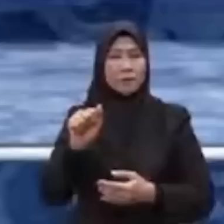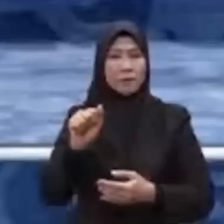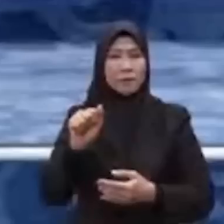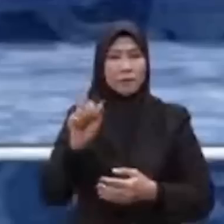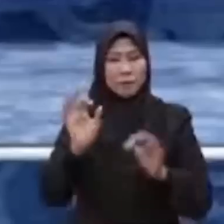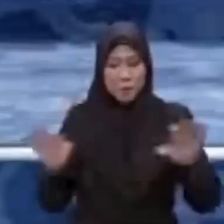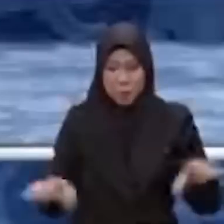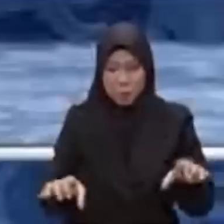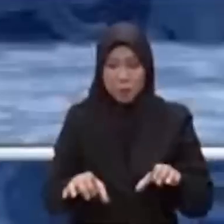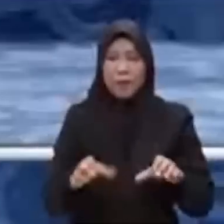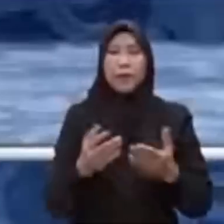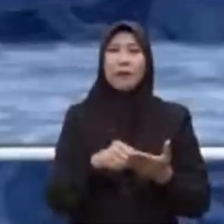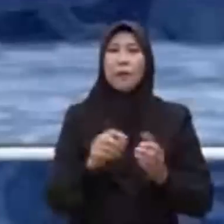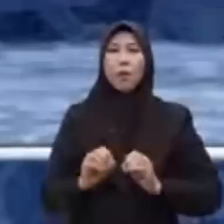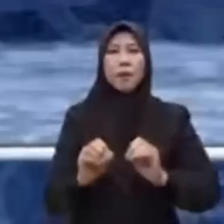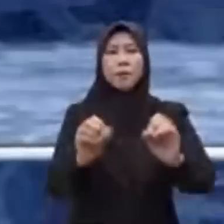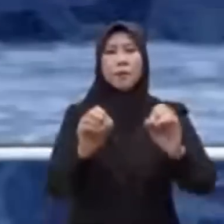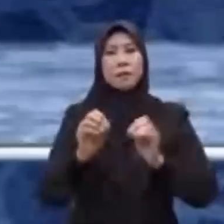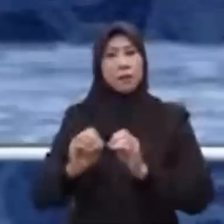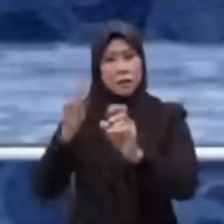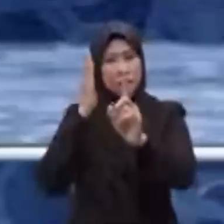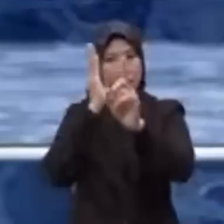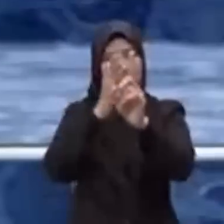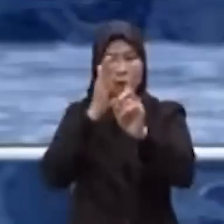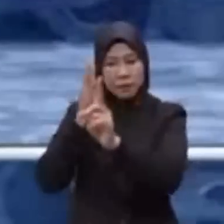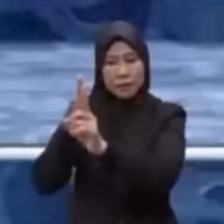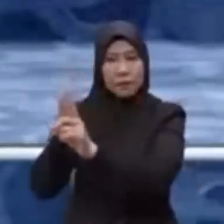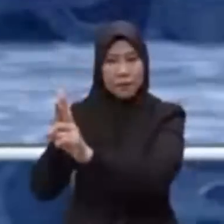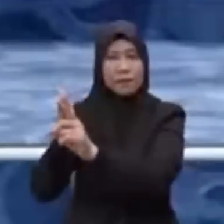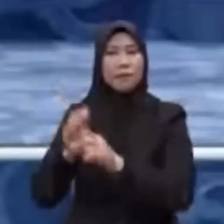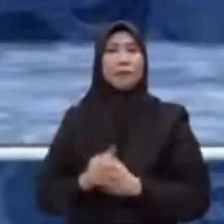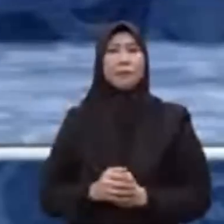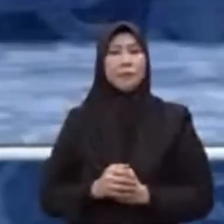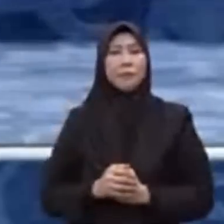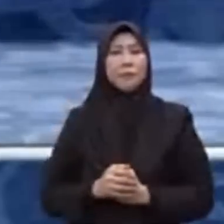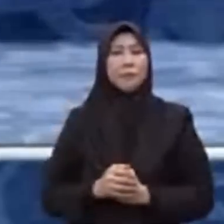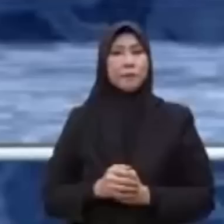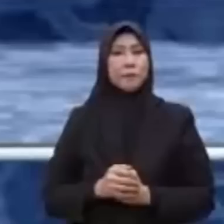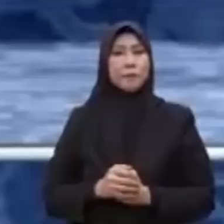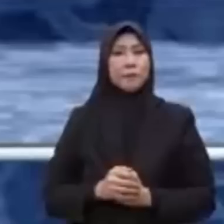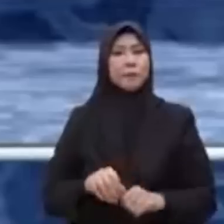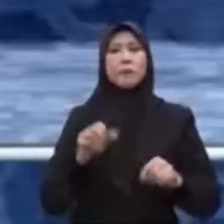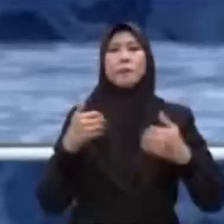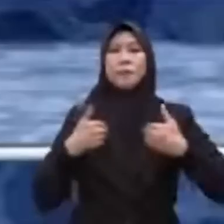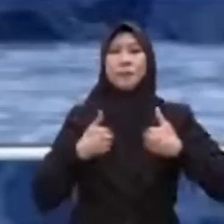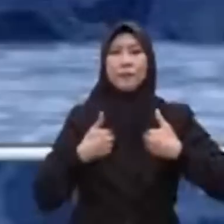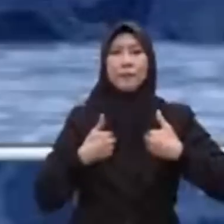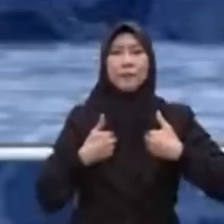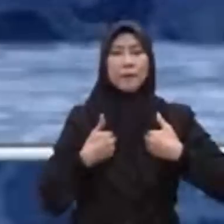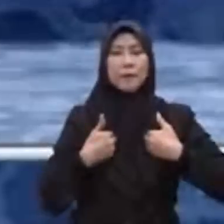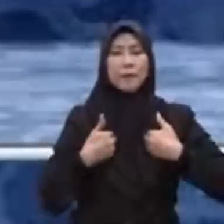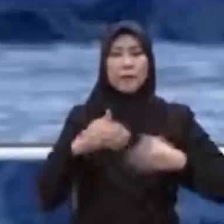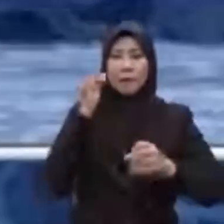bila kita buat satu operasi-operasi itu dan kita harus punya